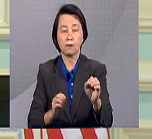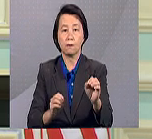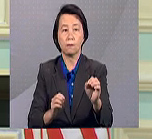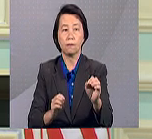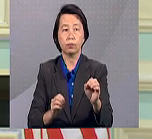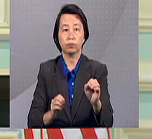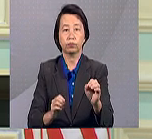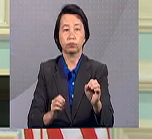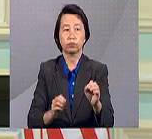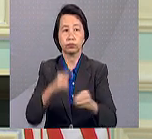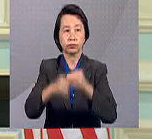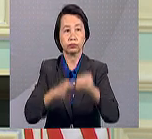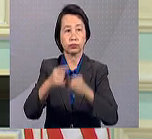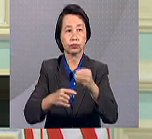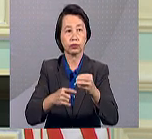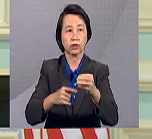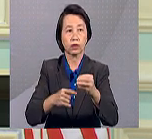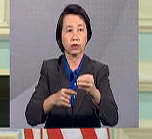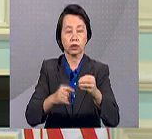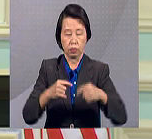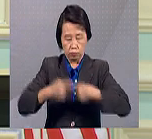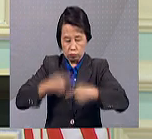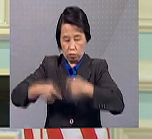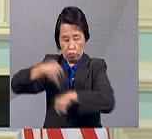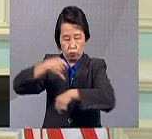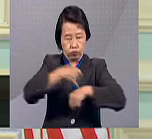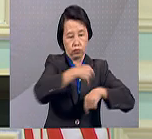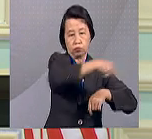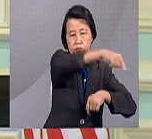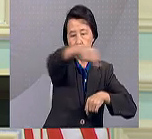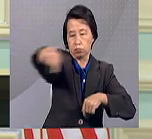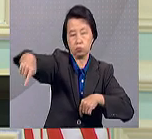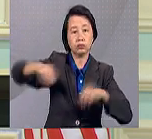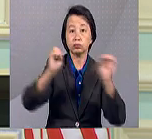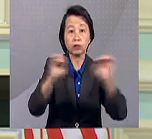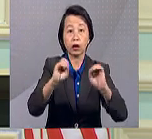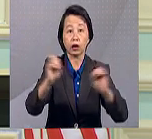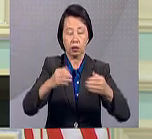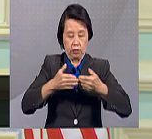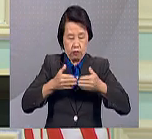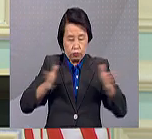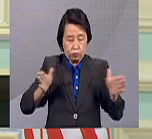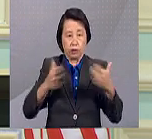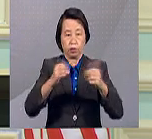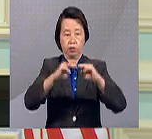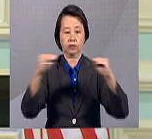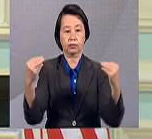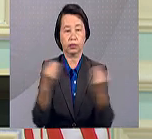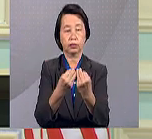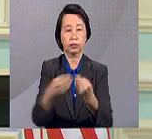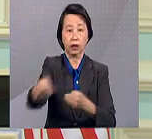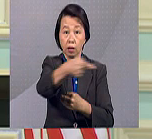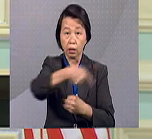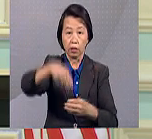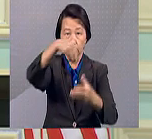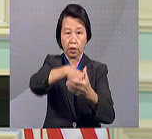apa nama bak wire ni, kawat berduri yang mengelilingi bangunan di Selangor Mansion. Jadi masyarakat di situ, penduduk